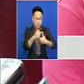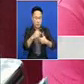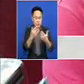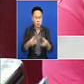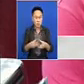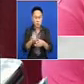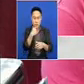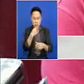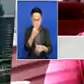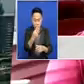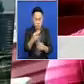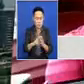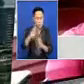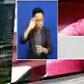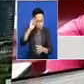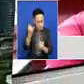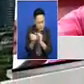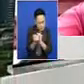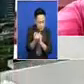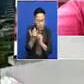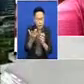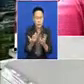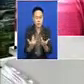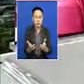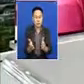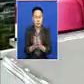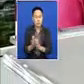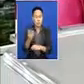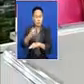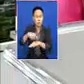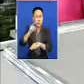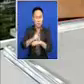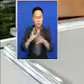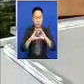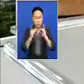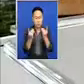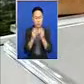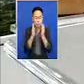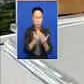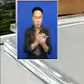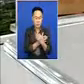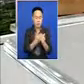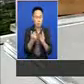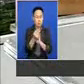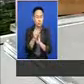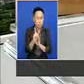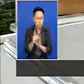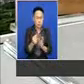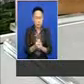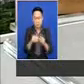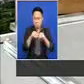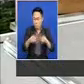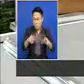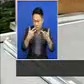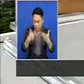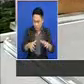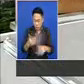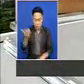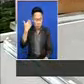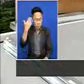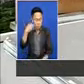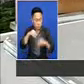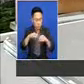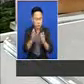กลุ่มคนเสื้อแดงที่รู้จักเขาเป็นอย่างดีค่ะในฐานะที่เขาเป็นประธานชมรมคนรักอุดรนะคะแล้วก็เคยประกาศเอาไว้ก่อนหน้